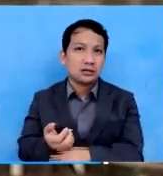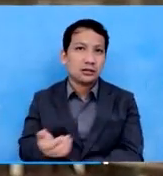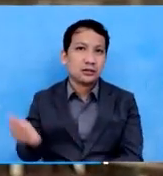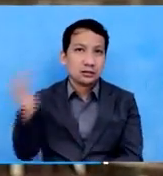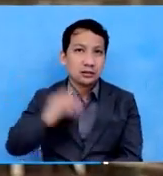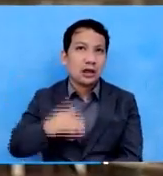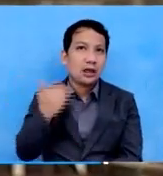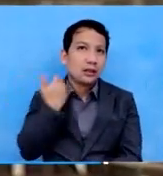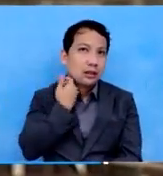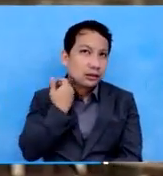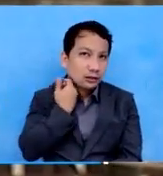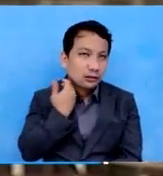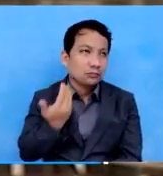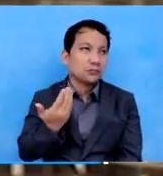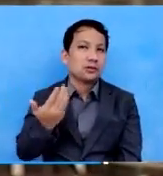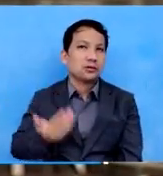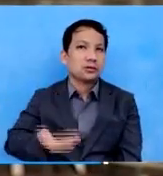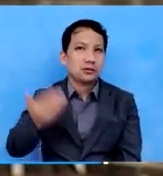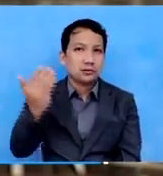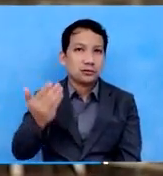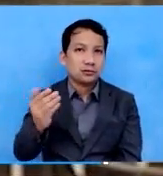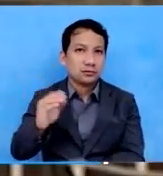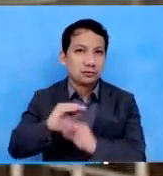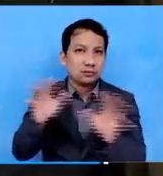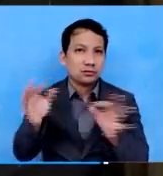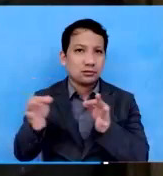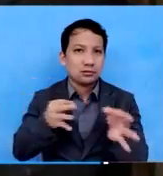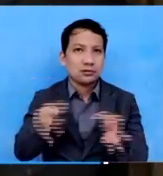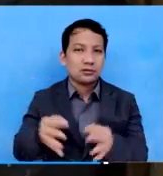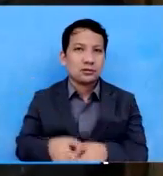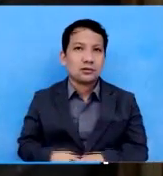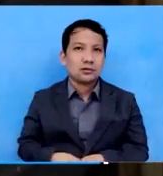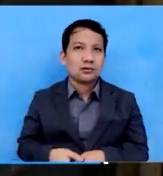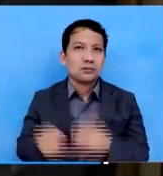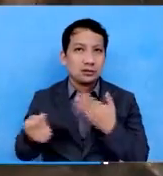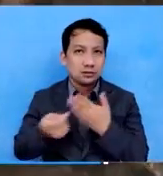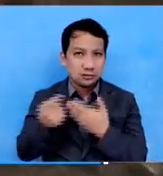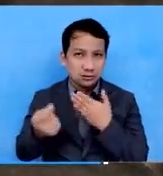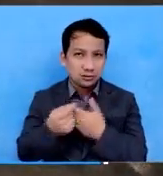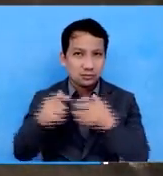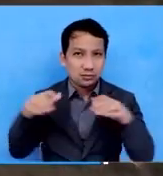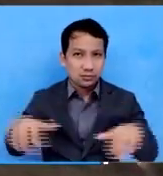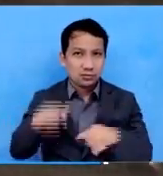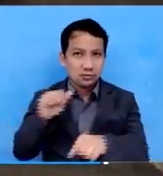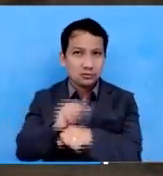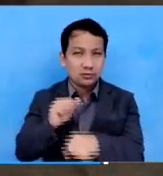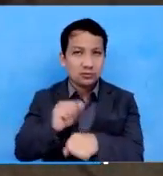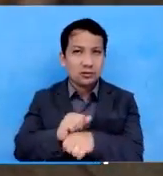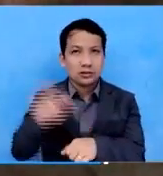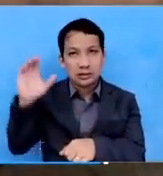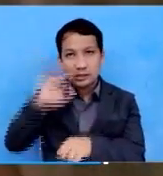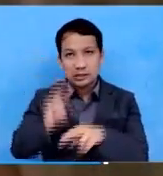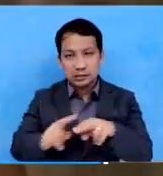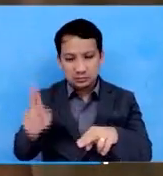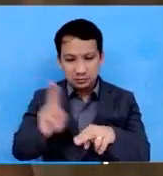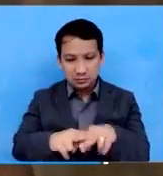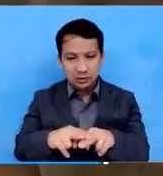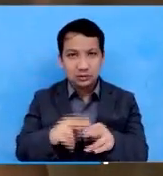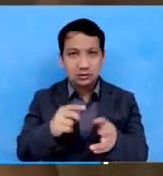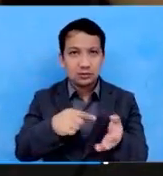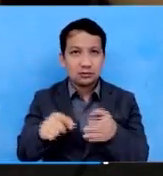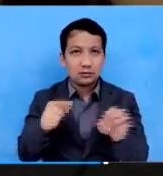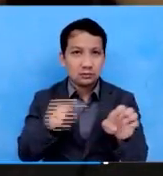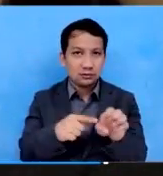kami. Paglilinaw ni Mang Dennis, pansamantala lang nila yan ginagawa para din makadagdag pang tusto sa araw-araw